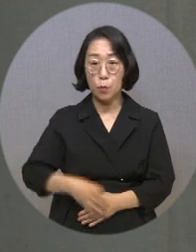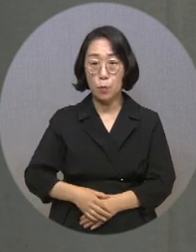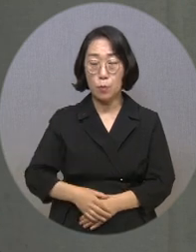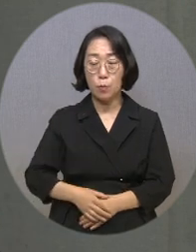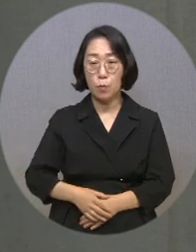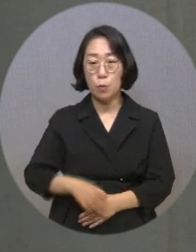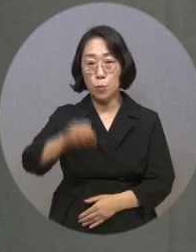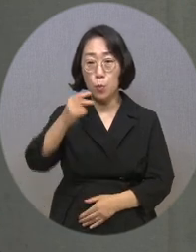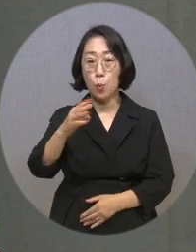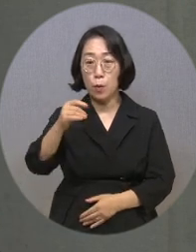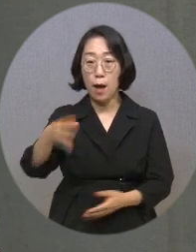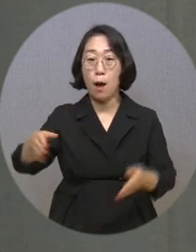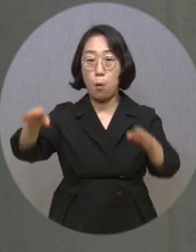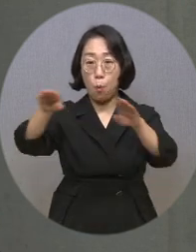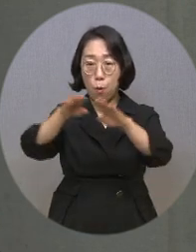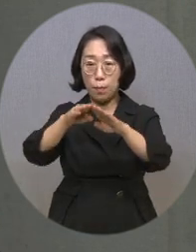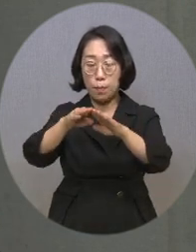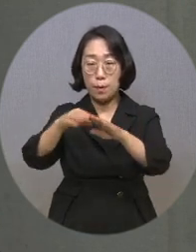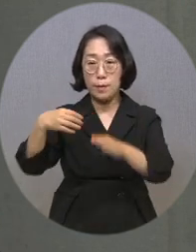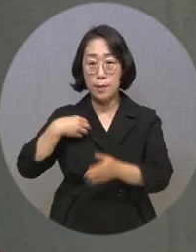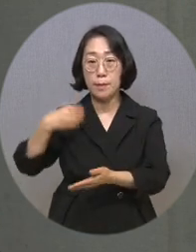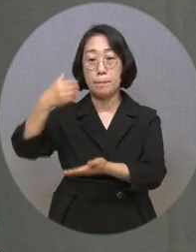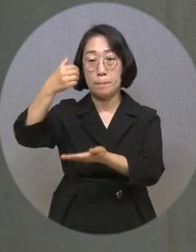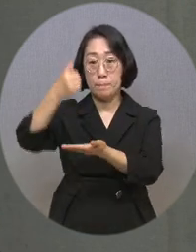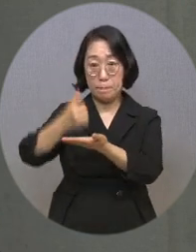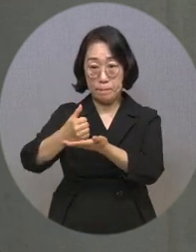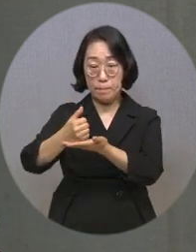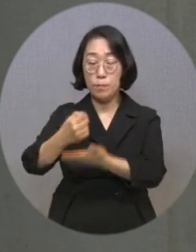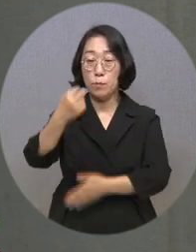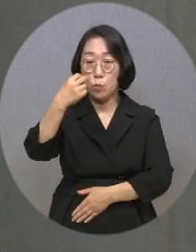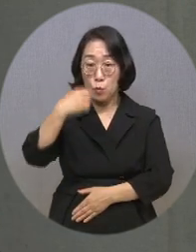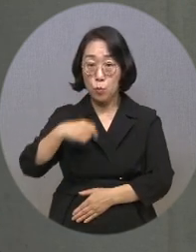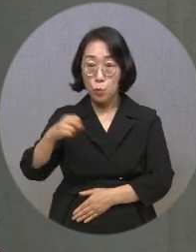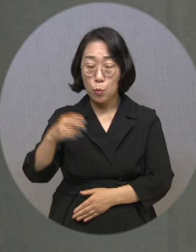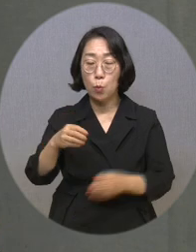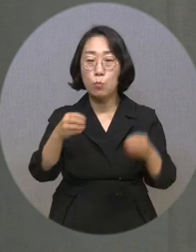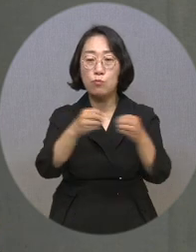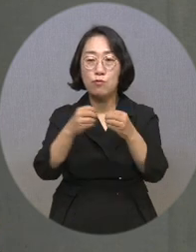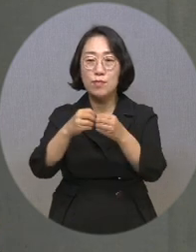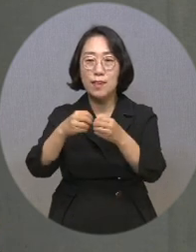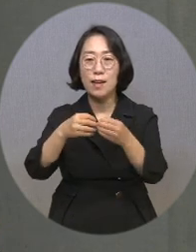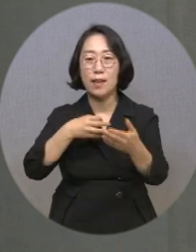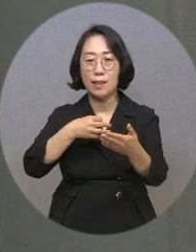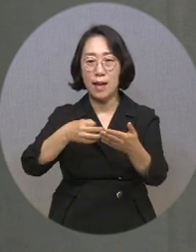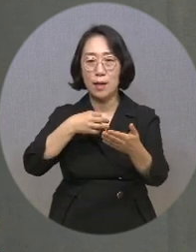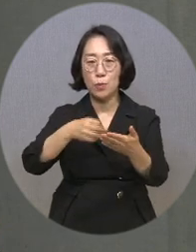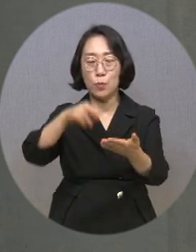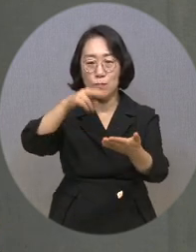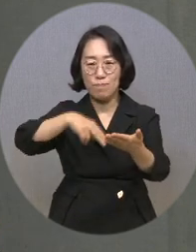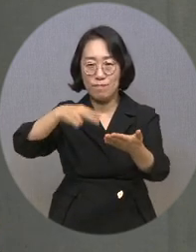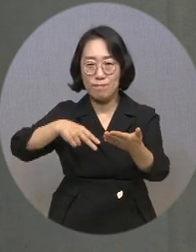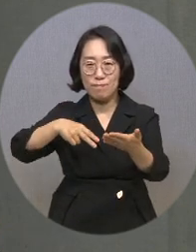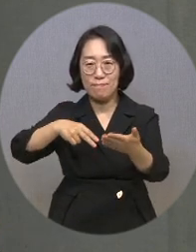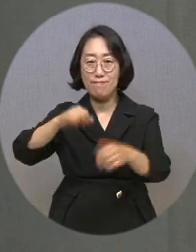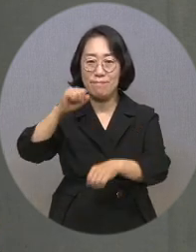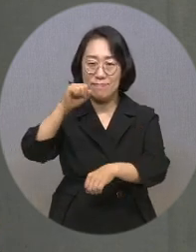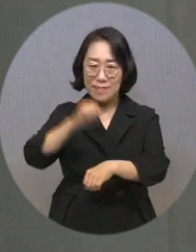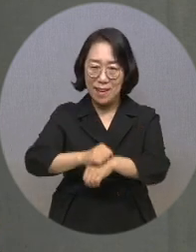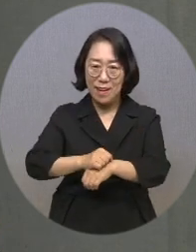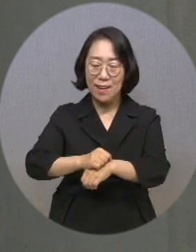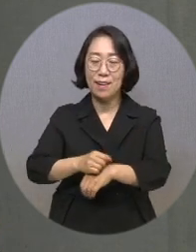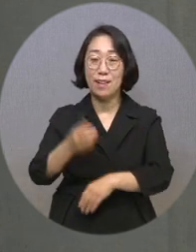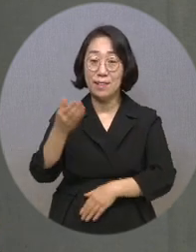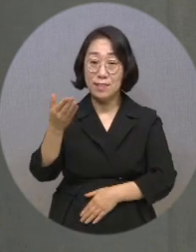실버랜드 요양원의 원장을 맡고 계시면서 또 신앙송을 그렇게 낭낭하게 잘